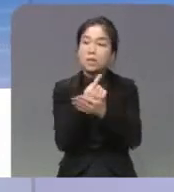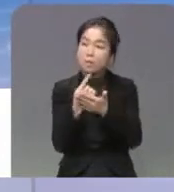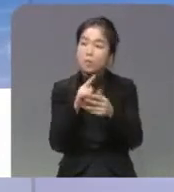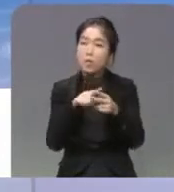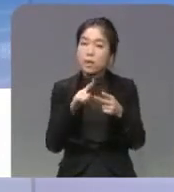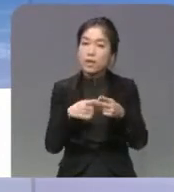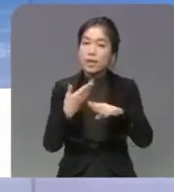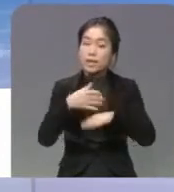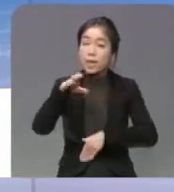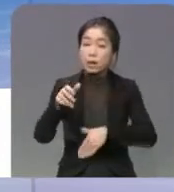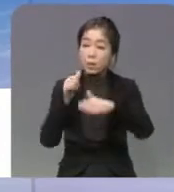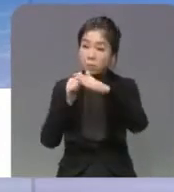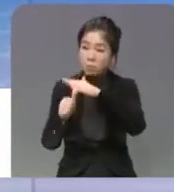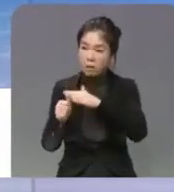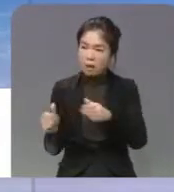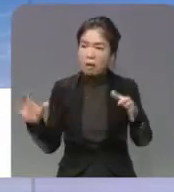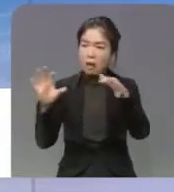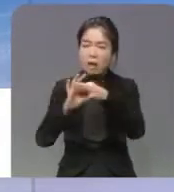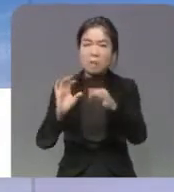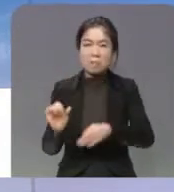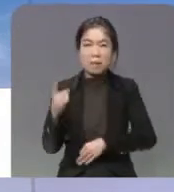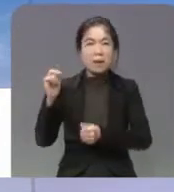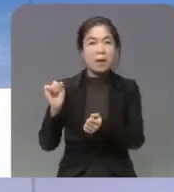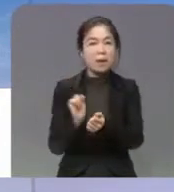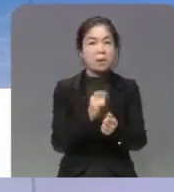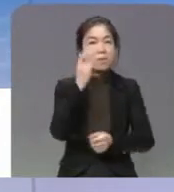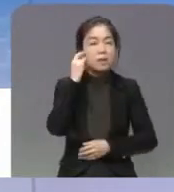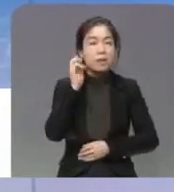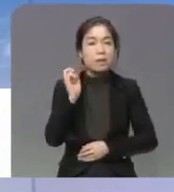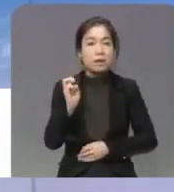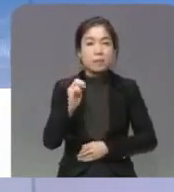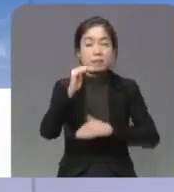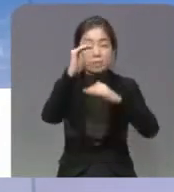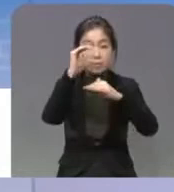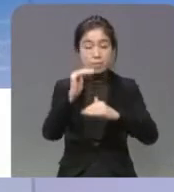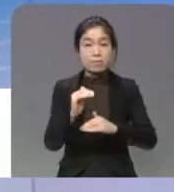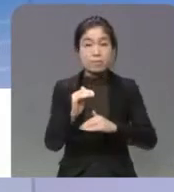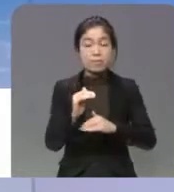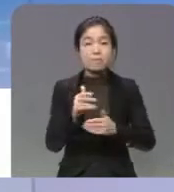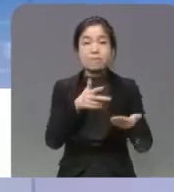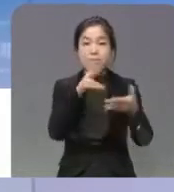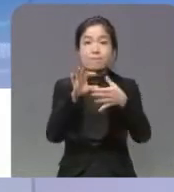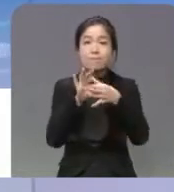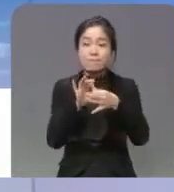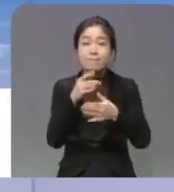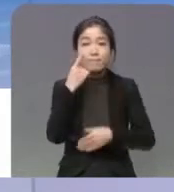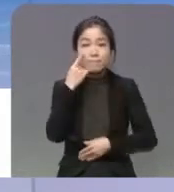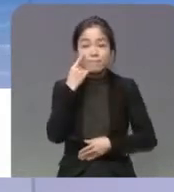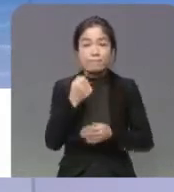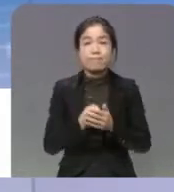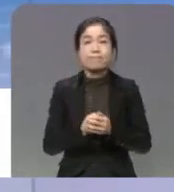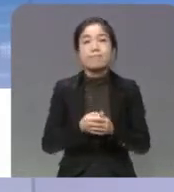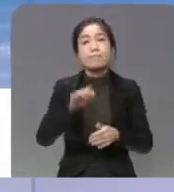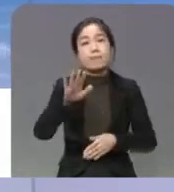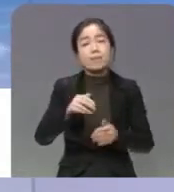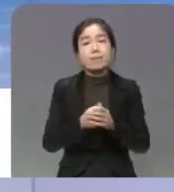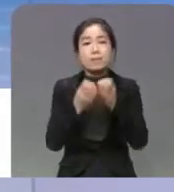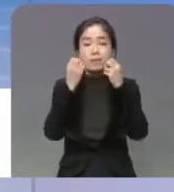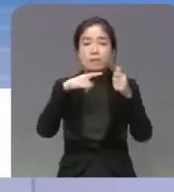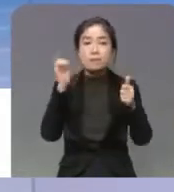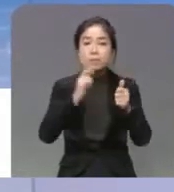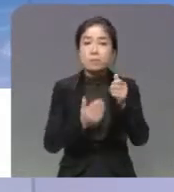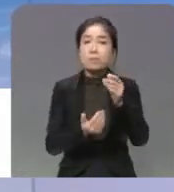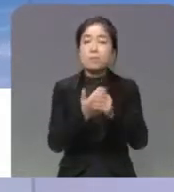접촉자이거나 타지역 방문을 고리로 한 감염으로 보입니다. 자세한 소식 취재 기자 연결해서 들어보겠습니다. 백미성 기자, 신규